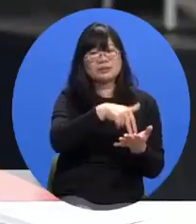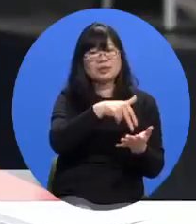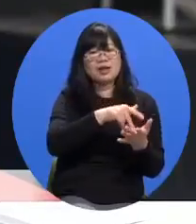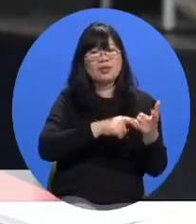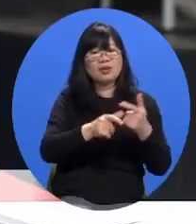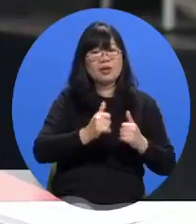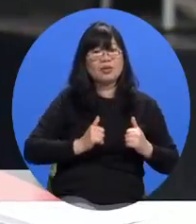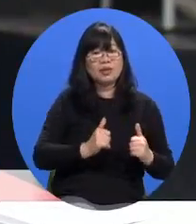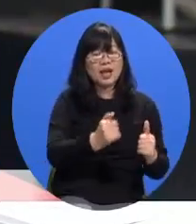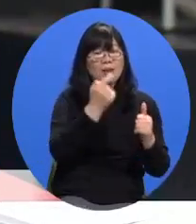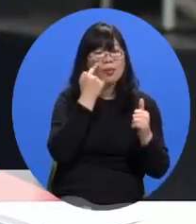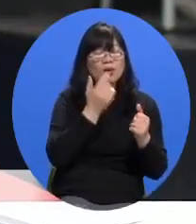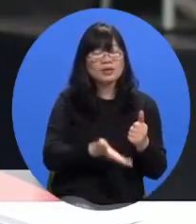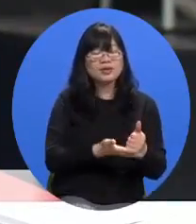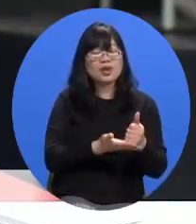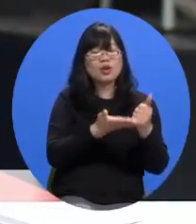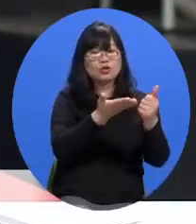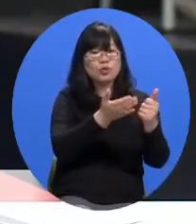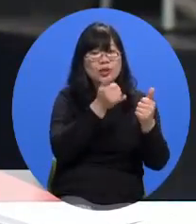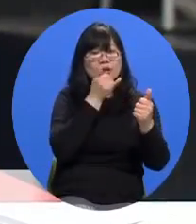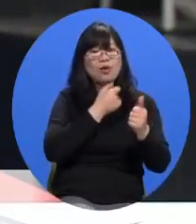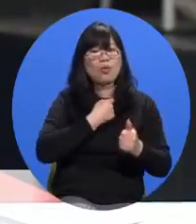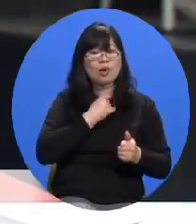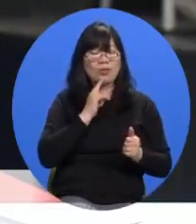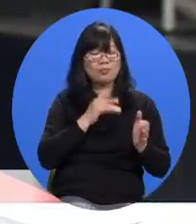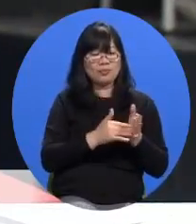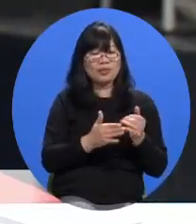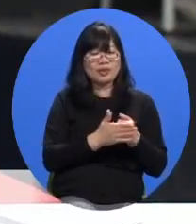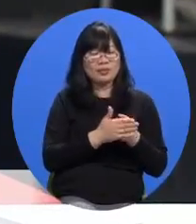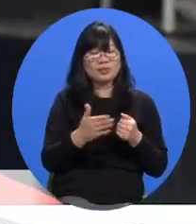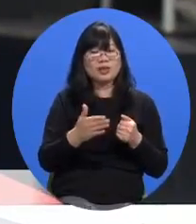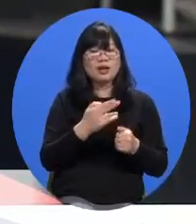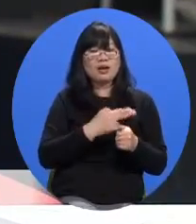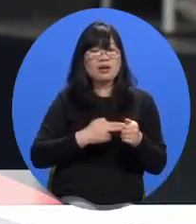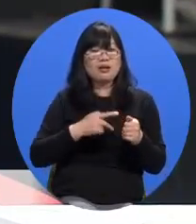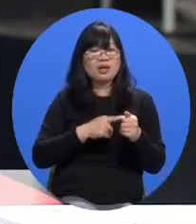더 열심히 해보라고 칭찬해주는 그런 걸 원하는 거거든요. 그래서 네, 네.